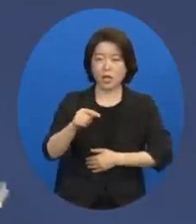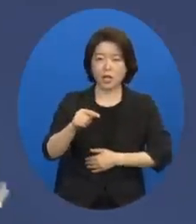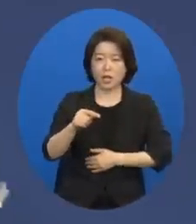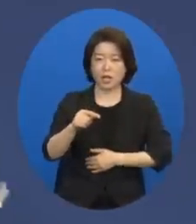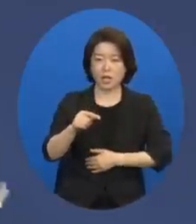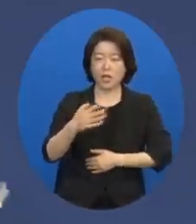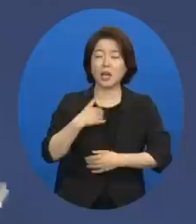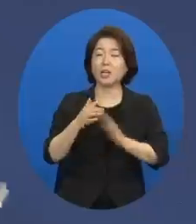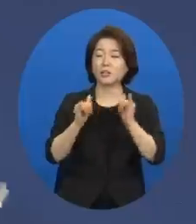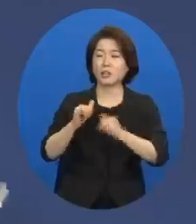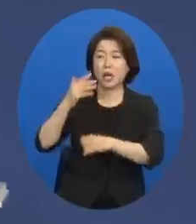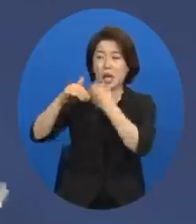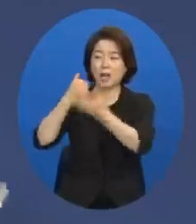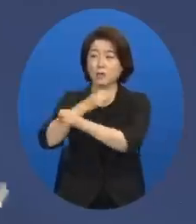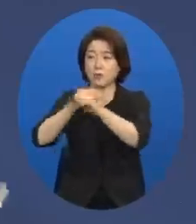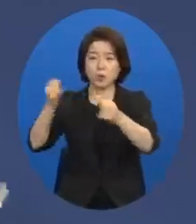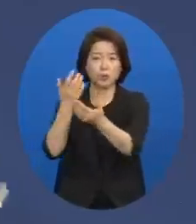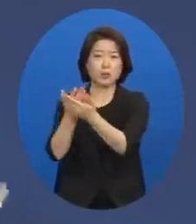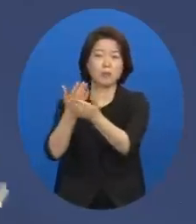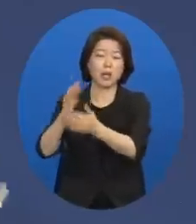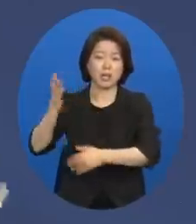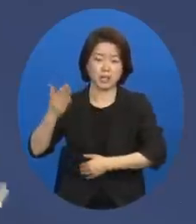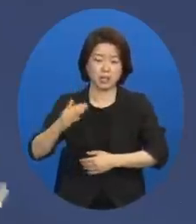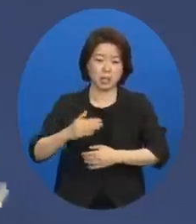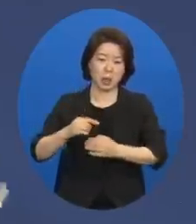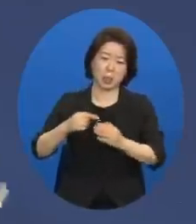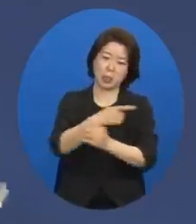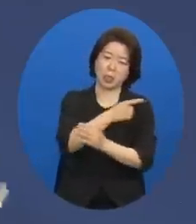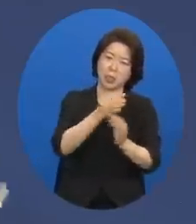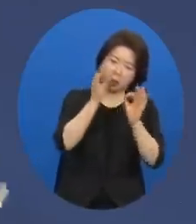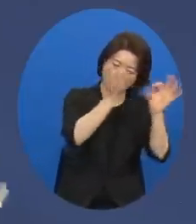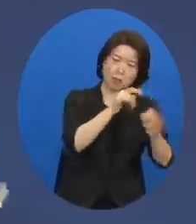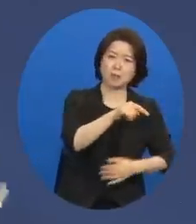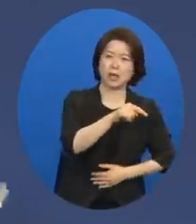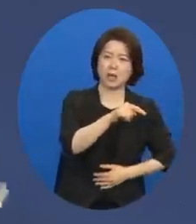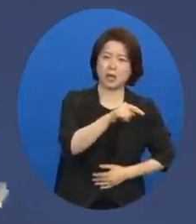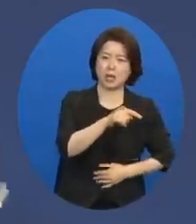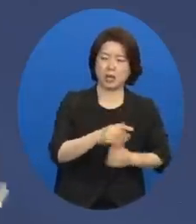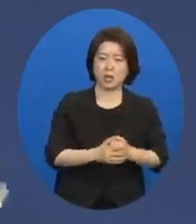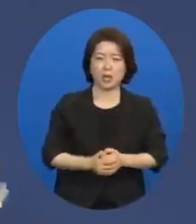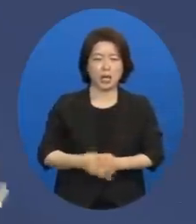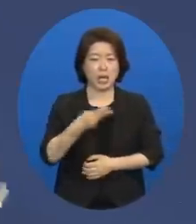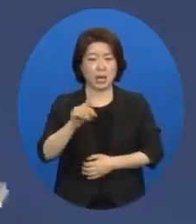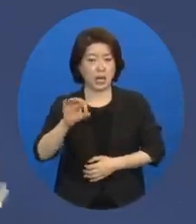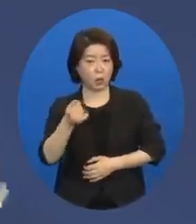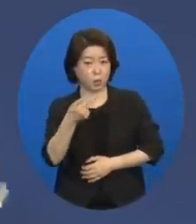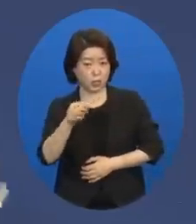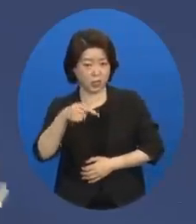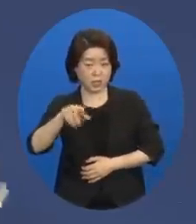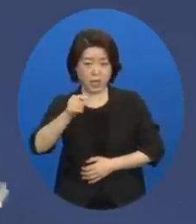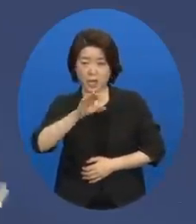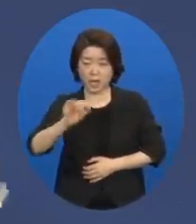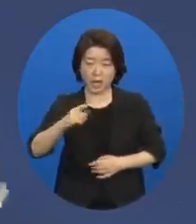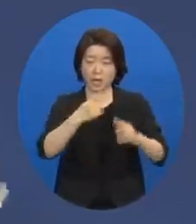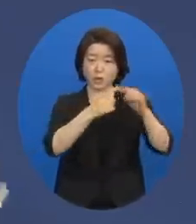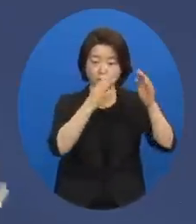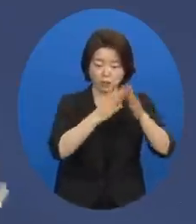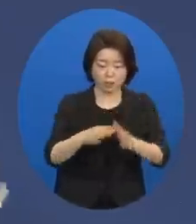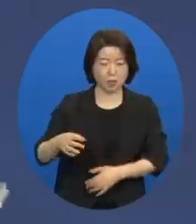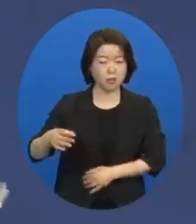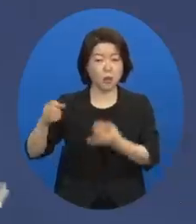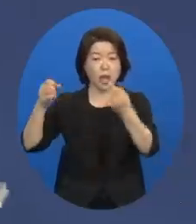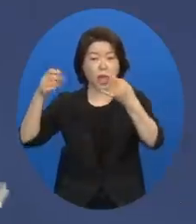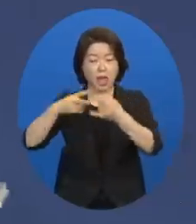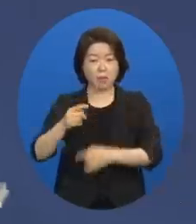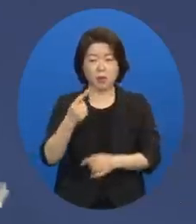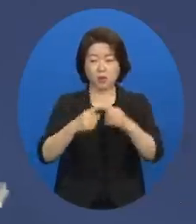복음을 구했어야 될 터인데 이거 딴 데 마음을 팔았던 겁니다. 라오디게아 교회처럼 혹은 에베소 교회처럼 오늘